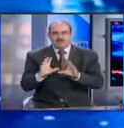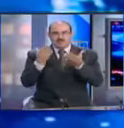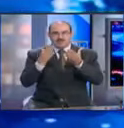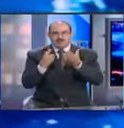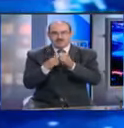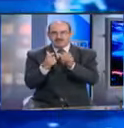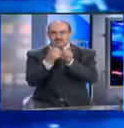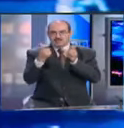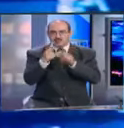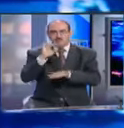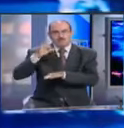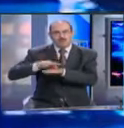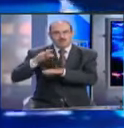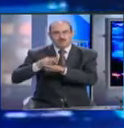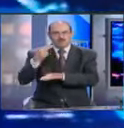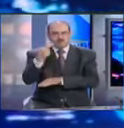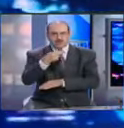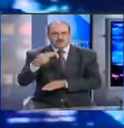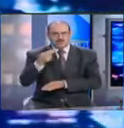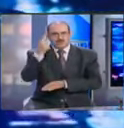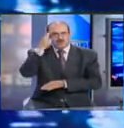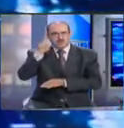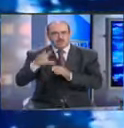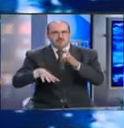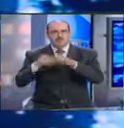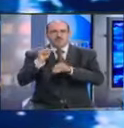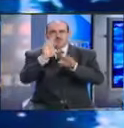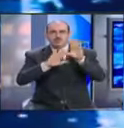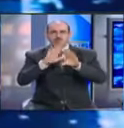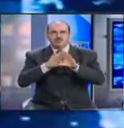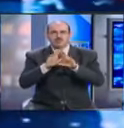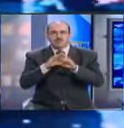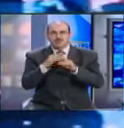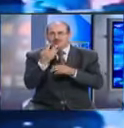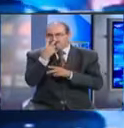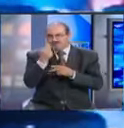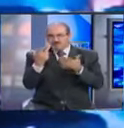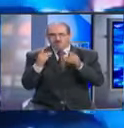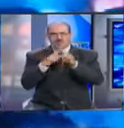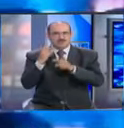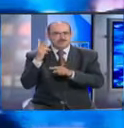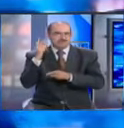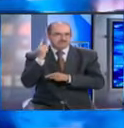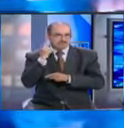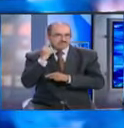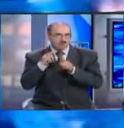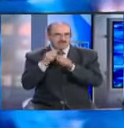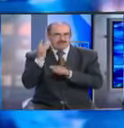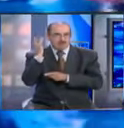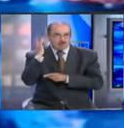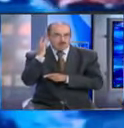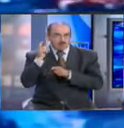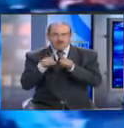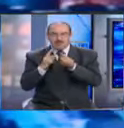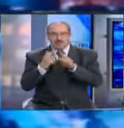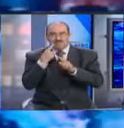مؤسسة استشفائية وطنية للتكفل بضعيفي وفاقدي السمع مع التركيز على